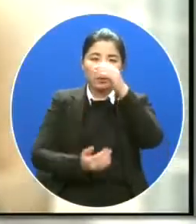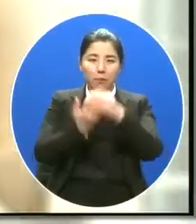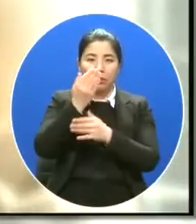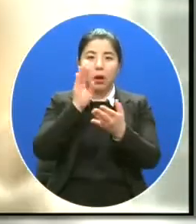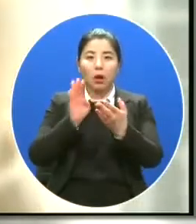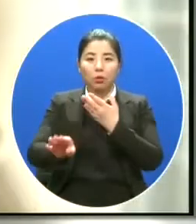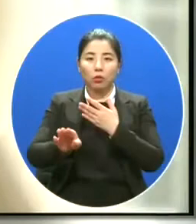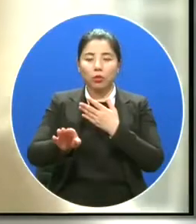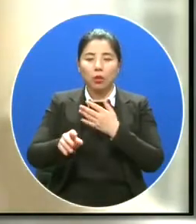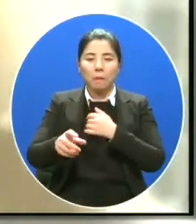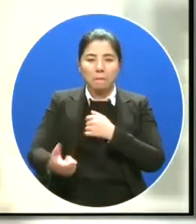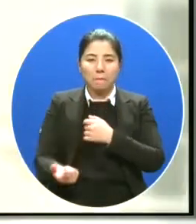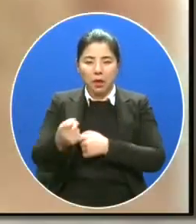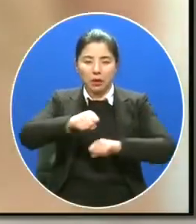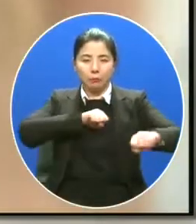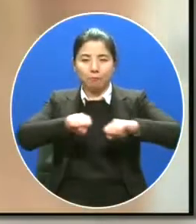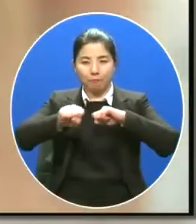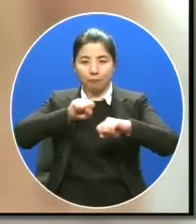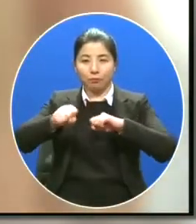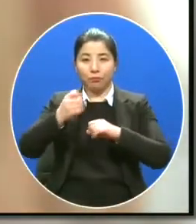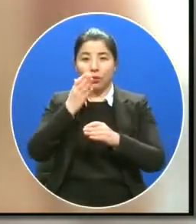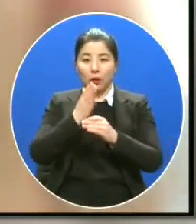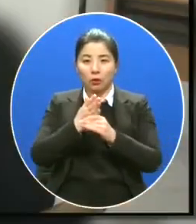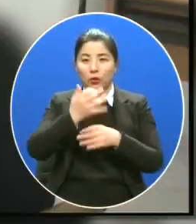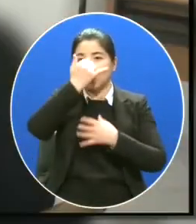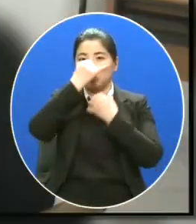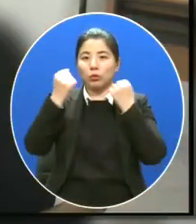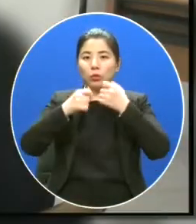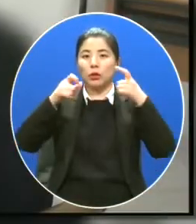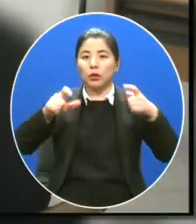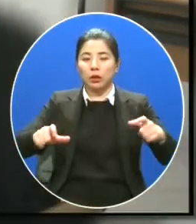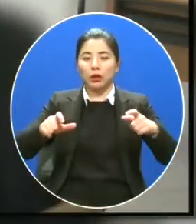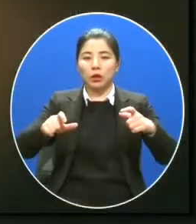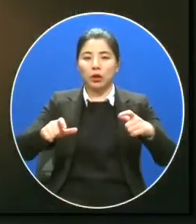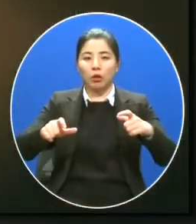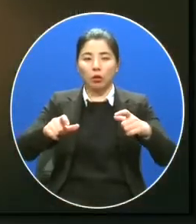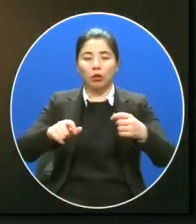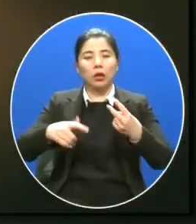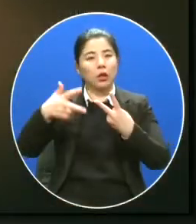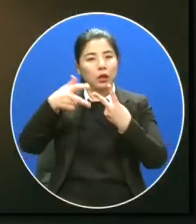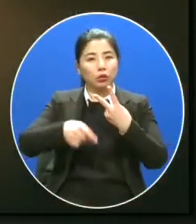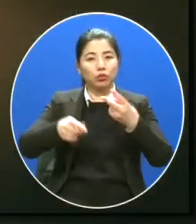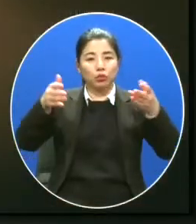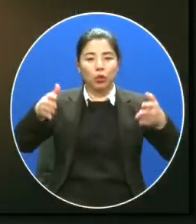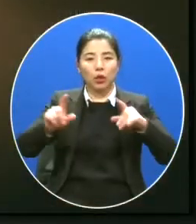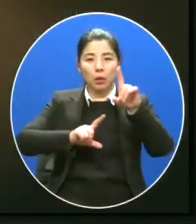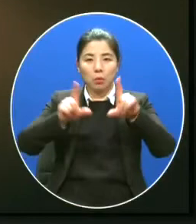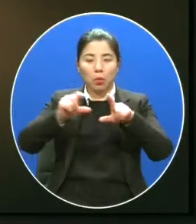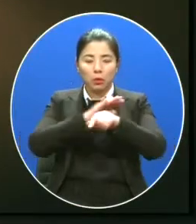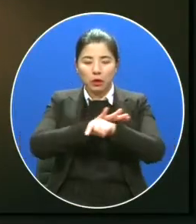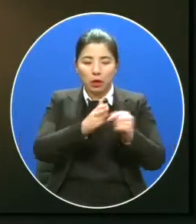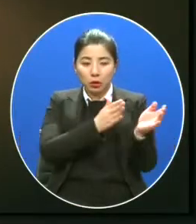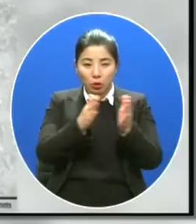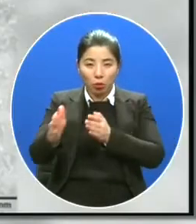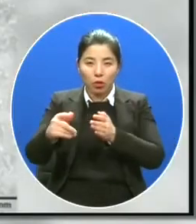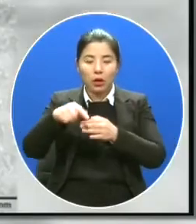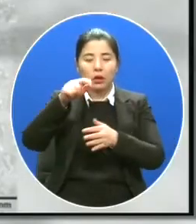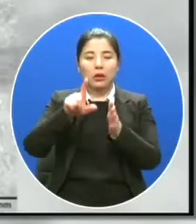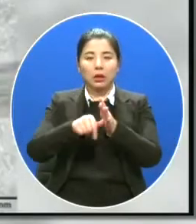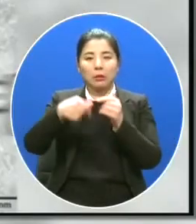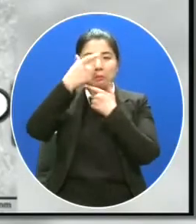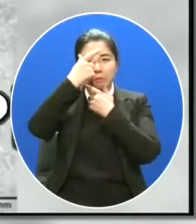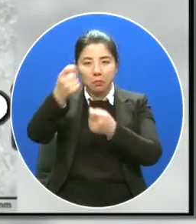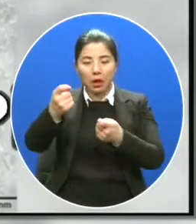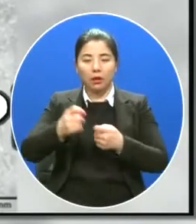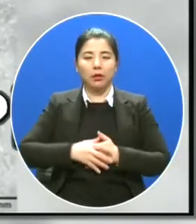환자가 발생한 이후 발빠르게 대응해 나가고 있는 충북 지역의 2주간 모습을 정리해 준 것도